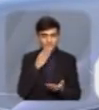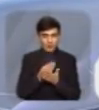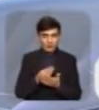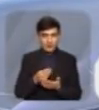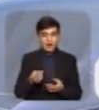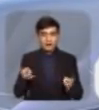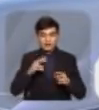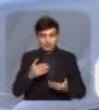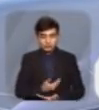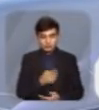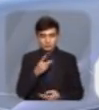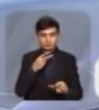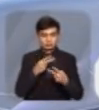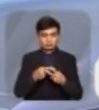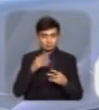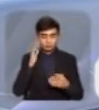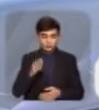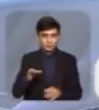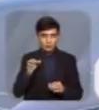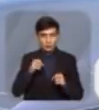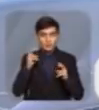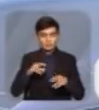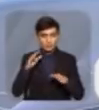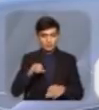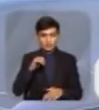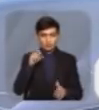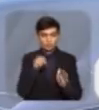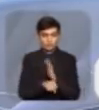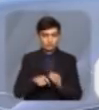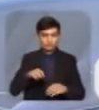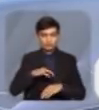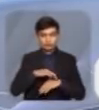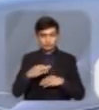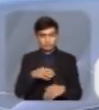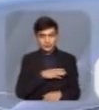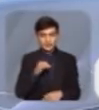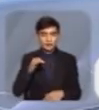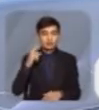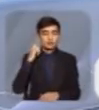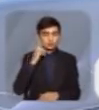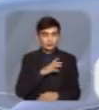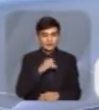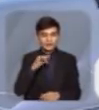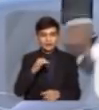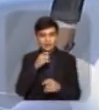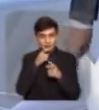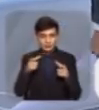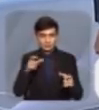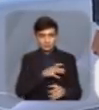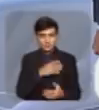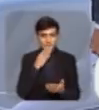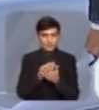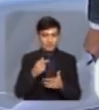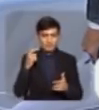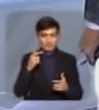жизнь он проведет в колонии максимальной безопасности. Жестокий убийца, выслушав вердикт, успел прокричать свои